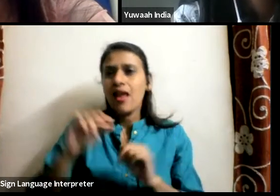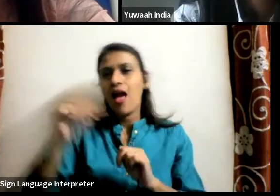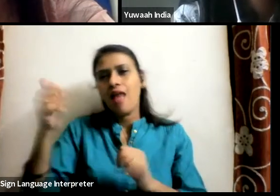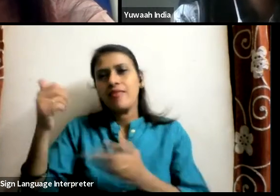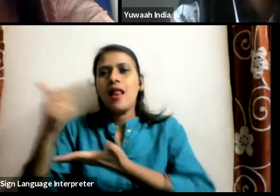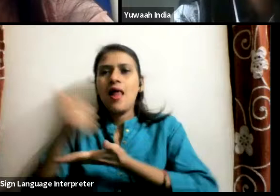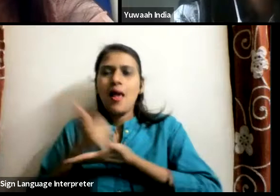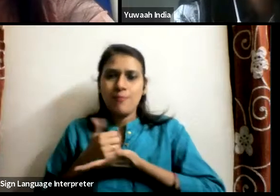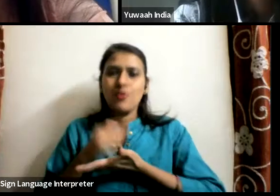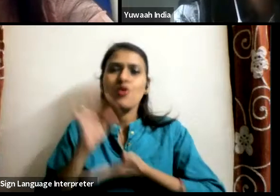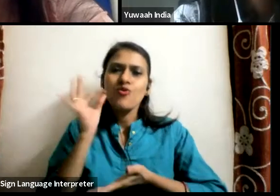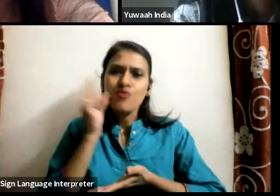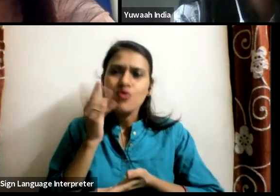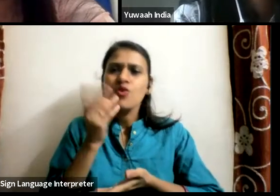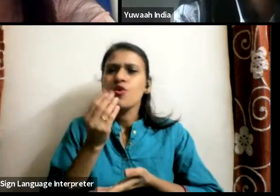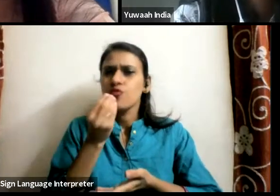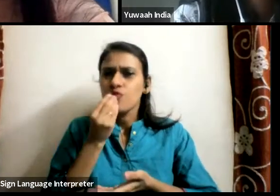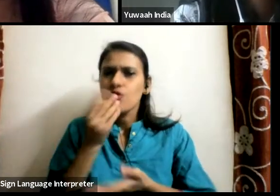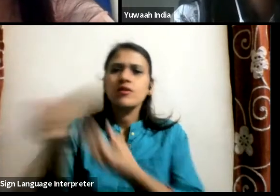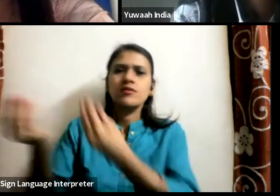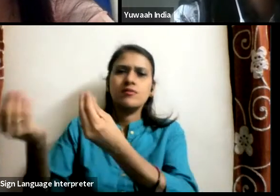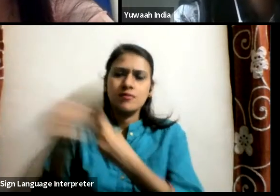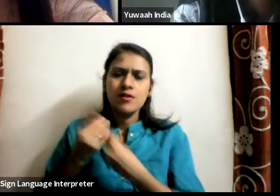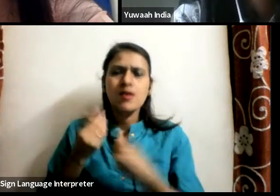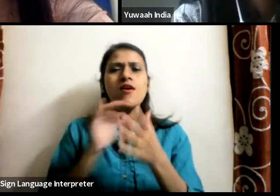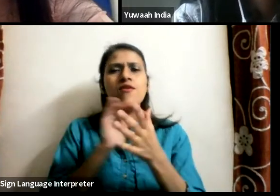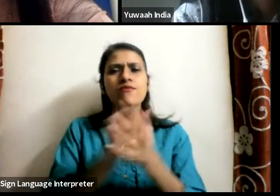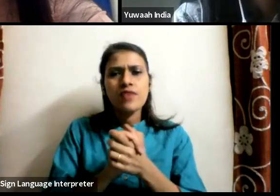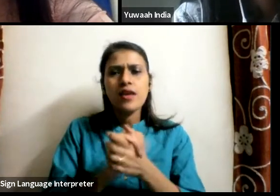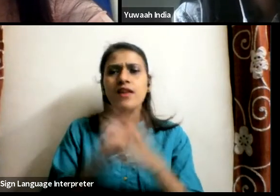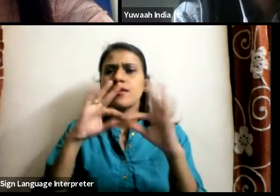है, सो रीच आउट टू योर फ्रेंड्स एंड फैमिली।